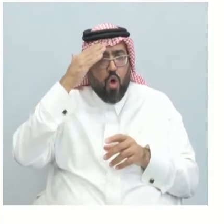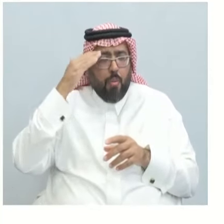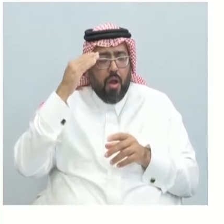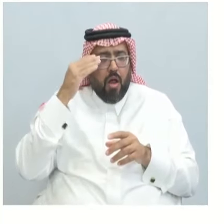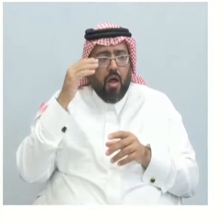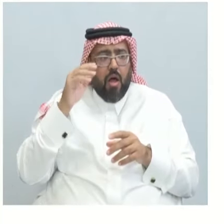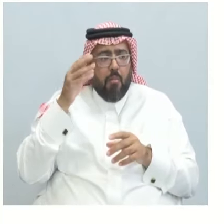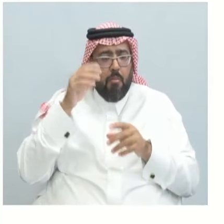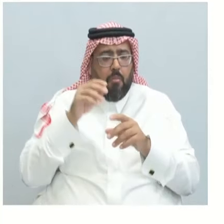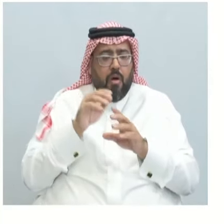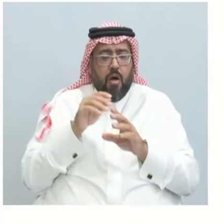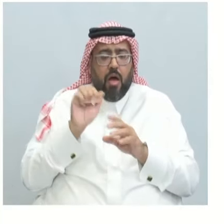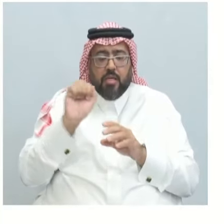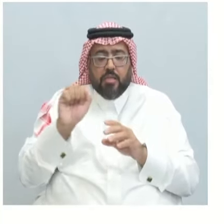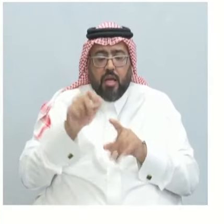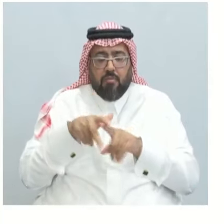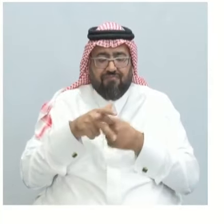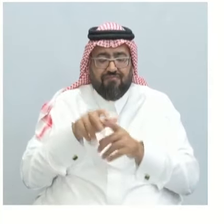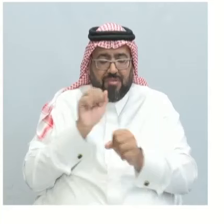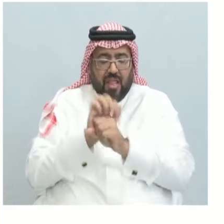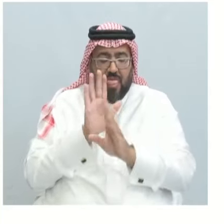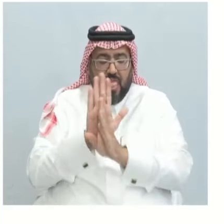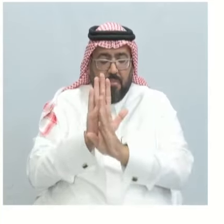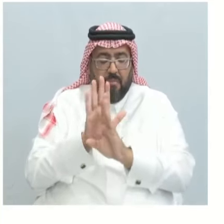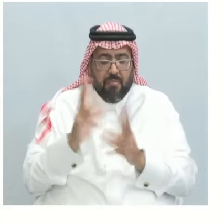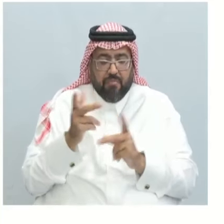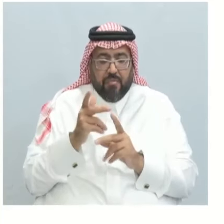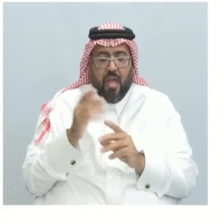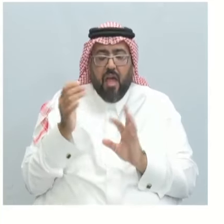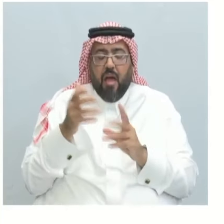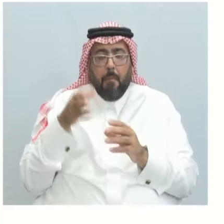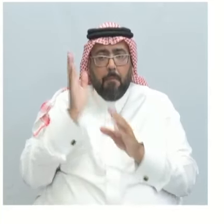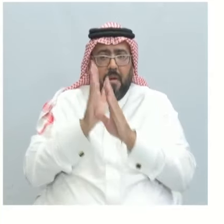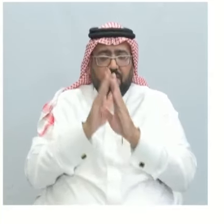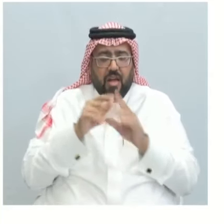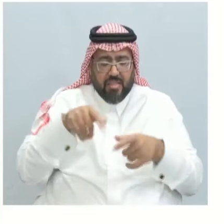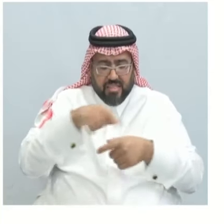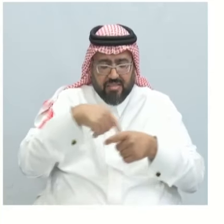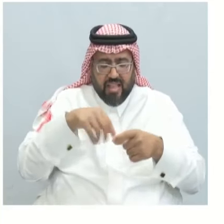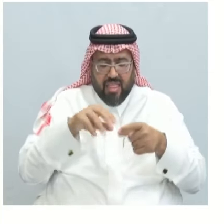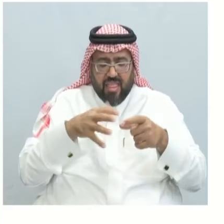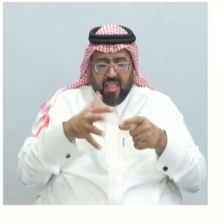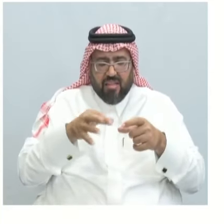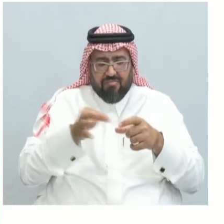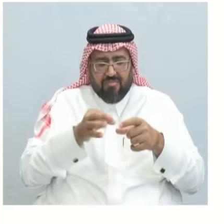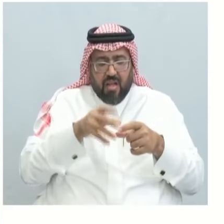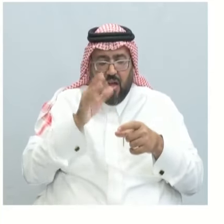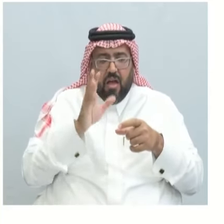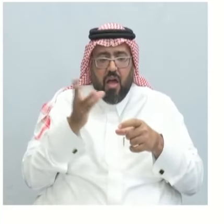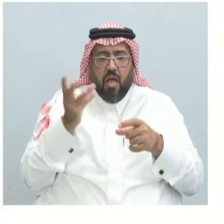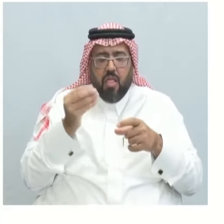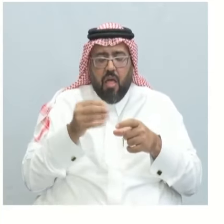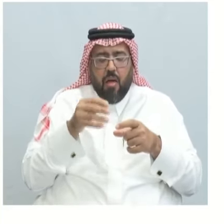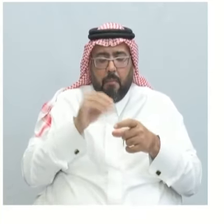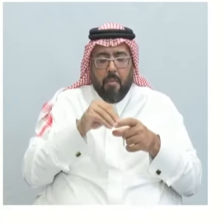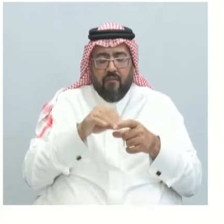اخصائي الدعم الفني حول كيفيه استعاده ملفاتك من القرص فهناك العديد من